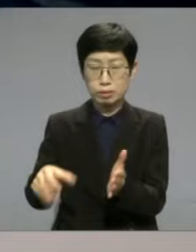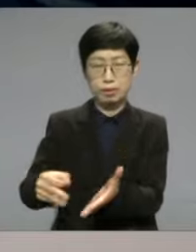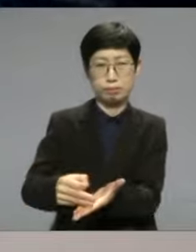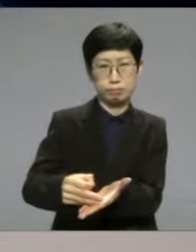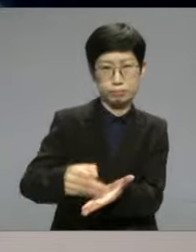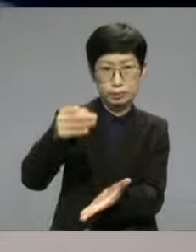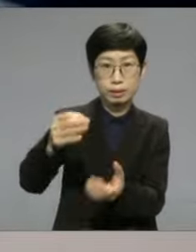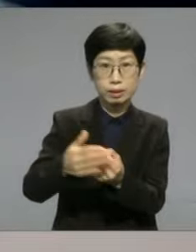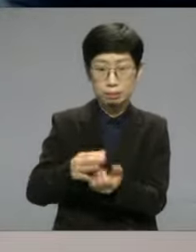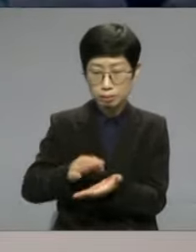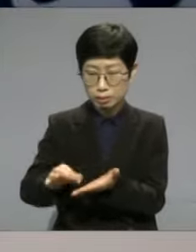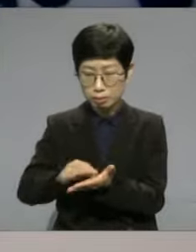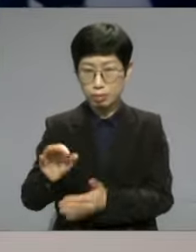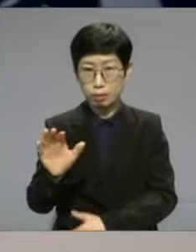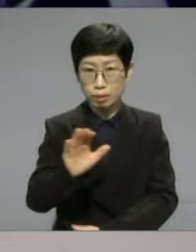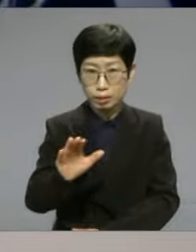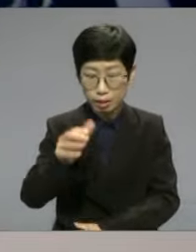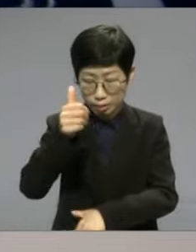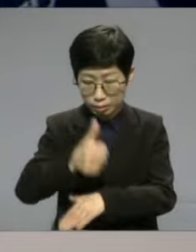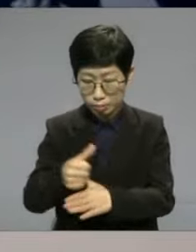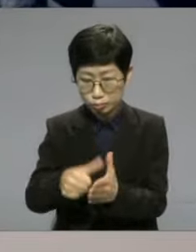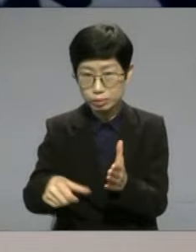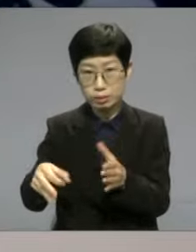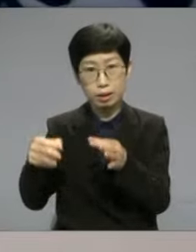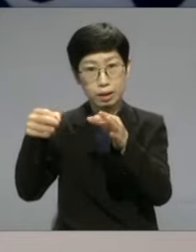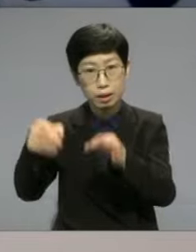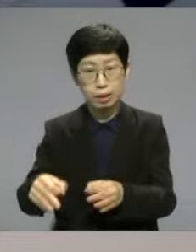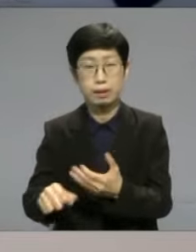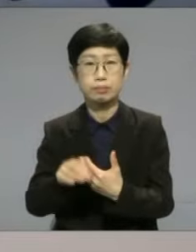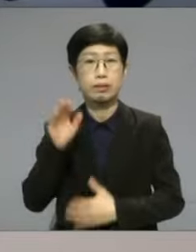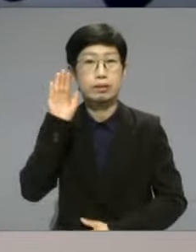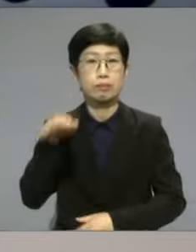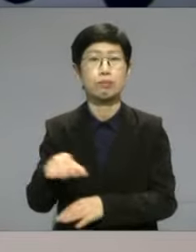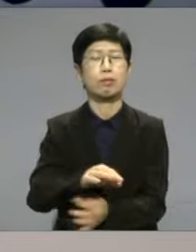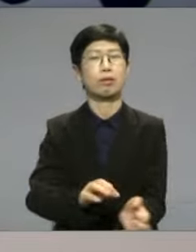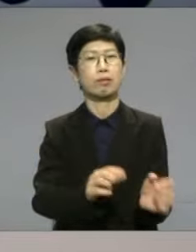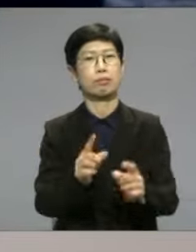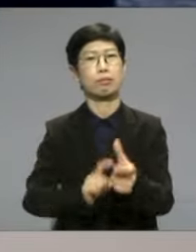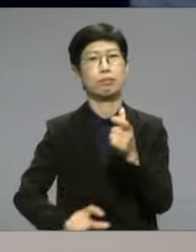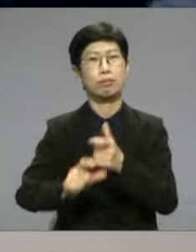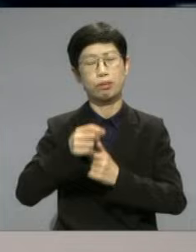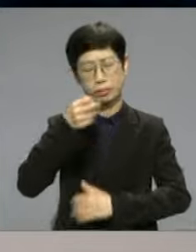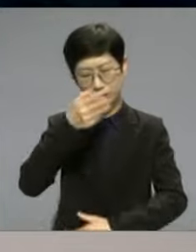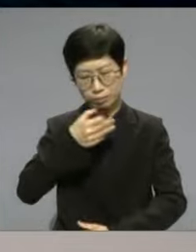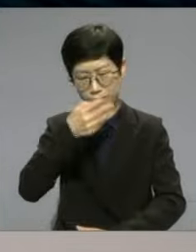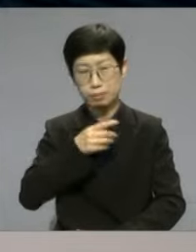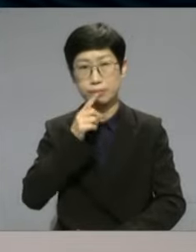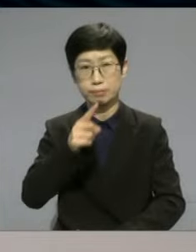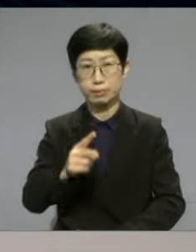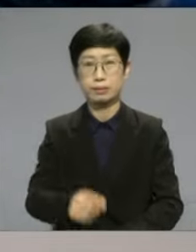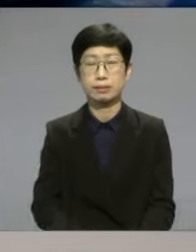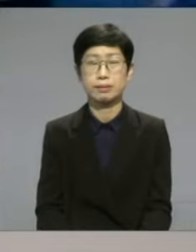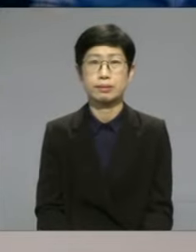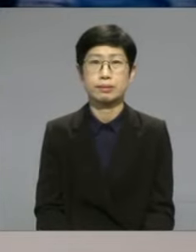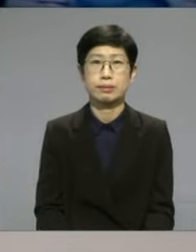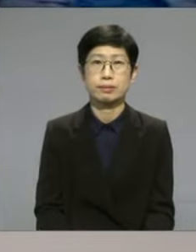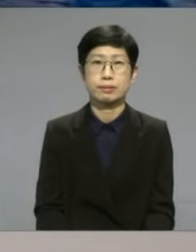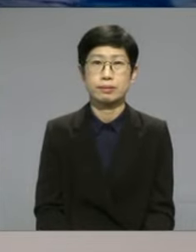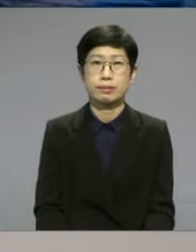극심한 소비 감소로 물가가 떨어졌다면 경기 회복은 더 힘들어질 것이라는 지적도 나오고